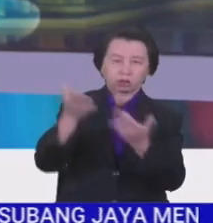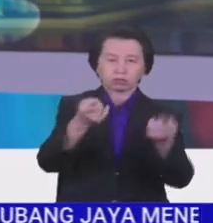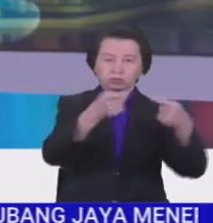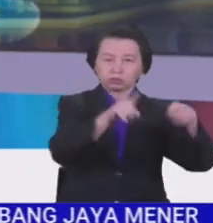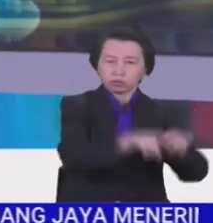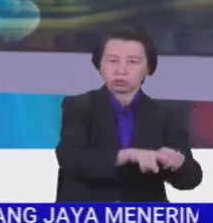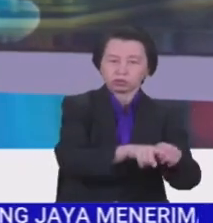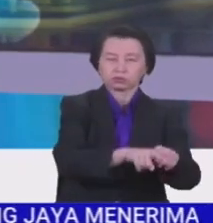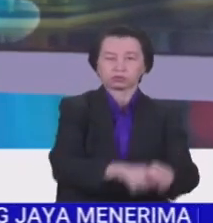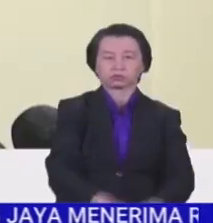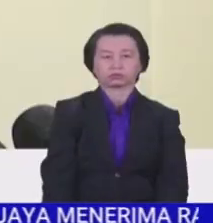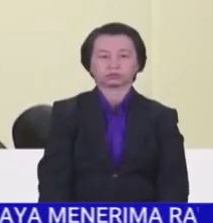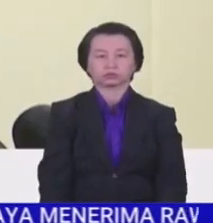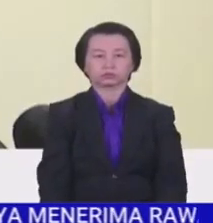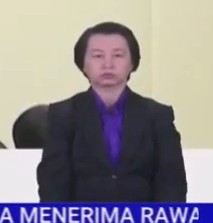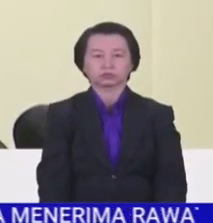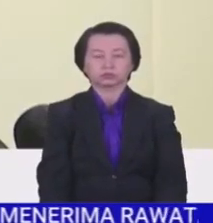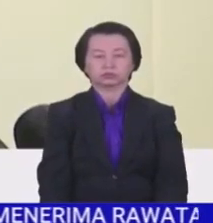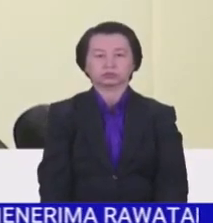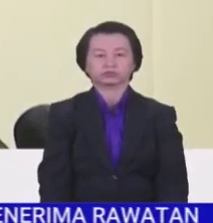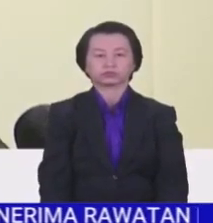berlaku.